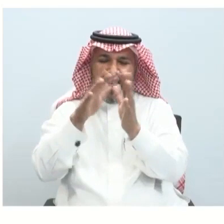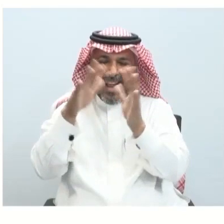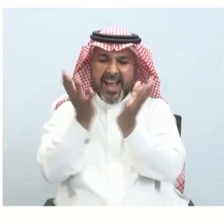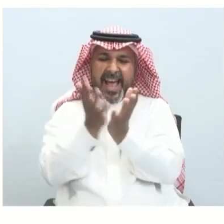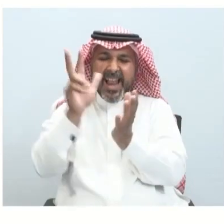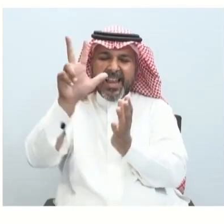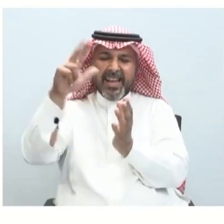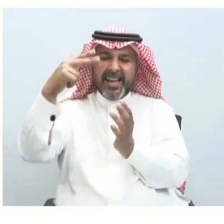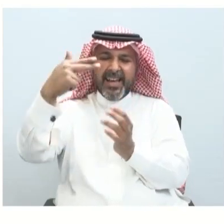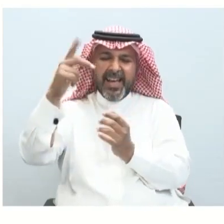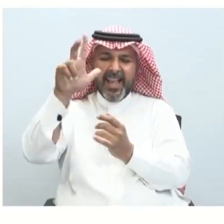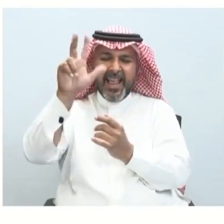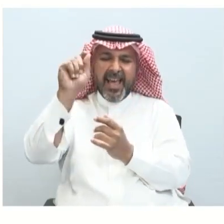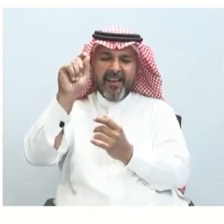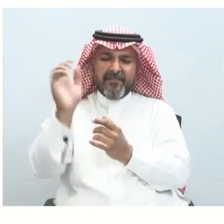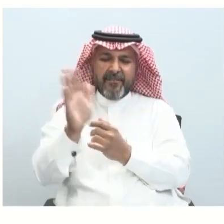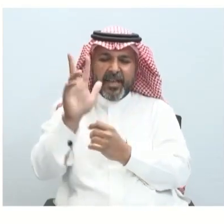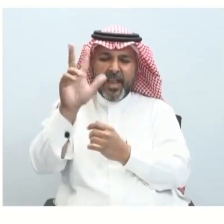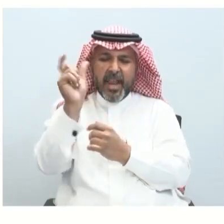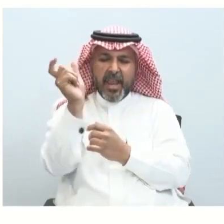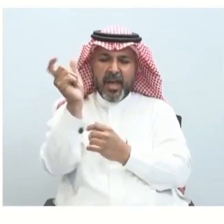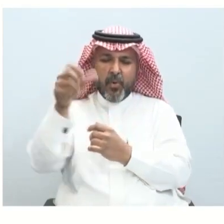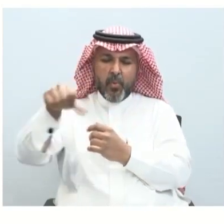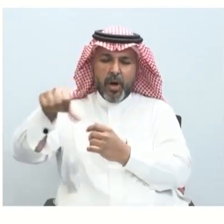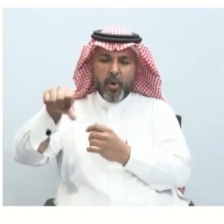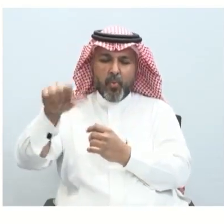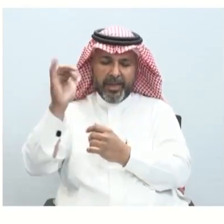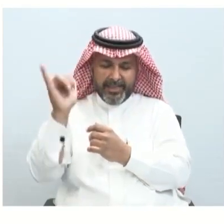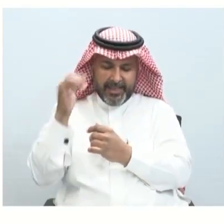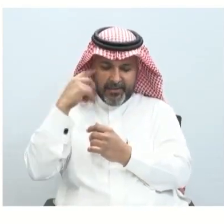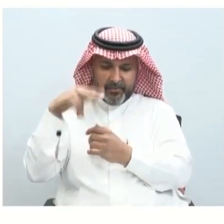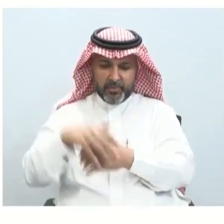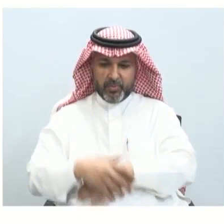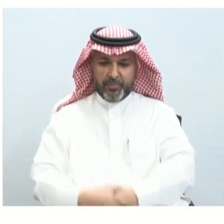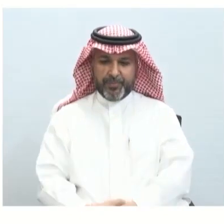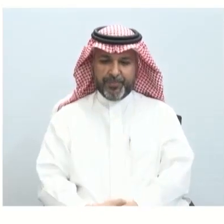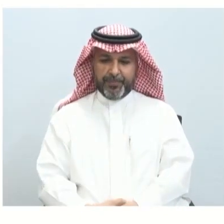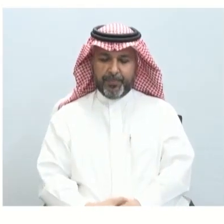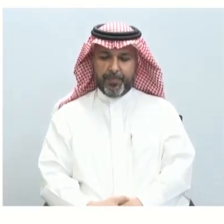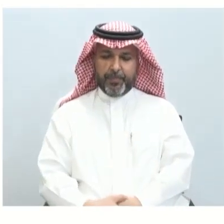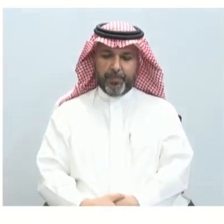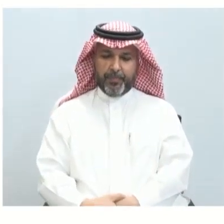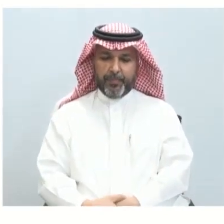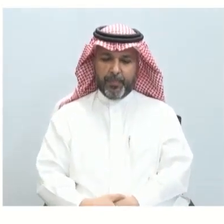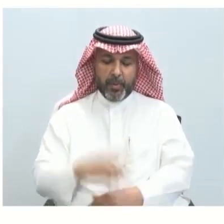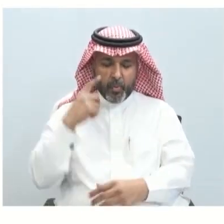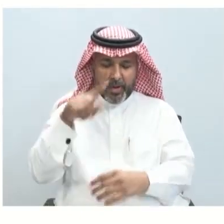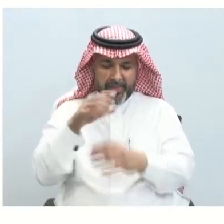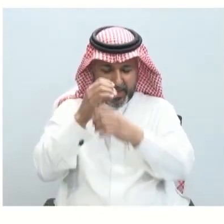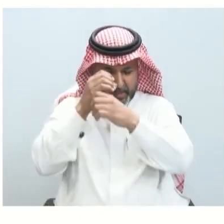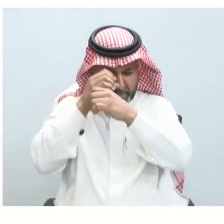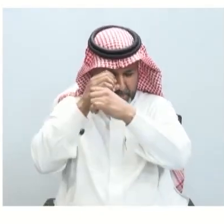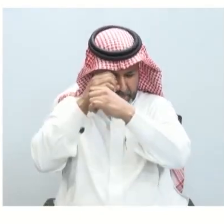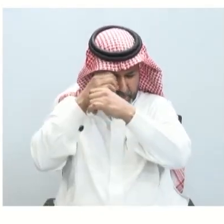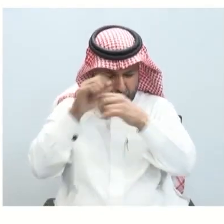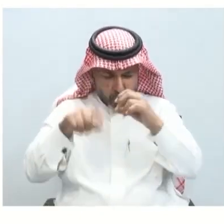الطور التمهيدي في التفكير الناقد سؤال 26 قوم وقومي بينما كنت تنظر بالمجهر المركب